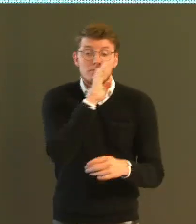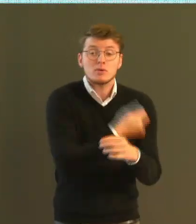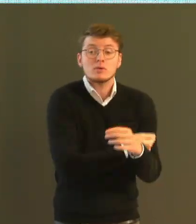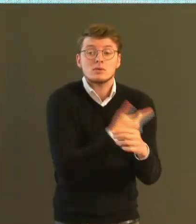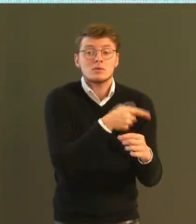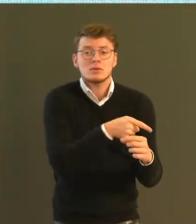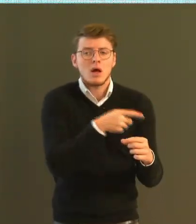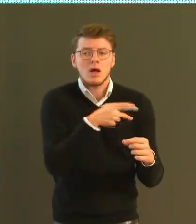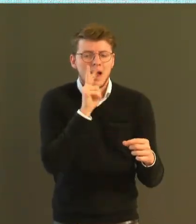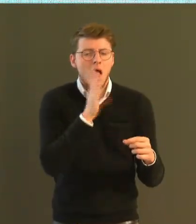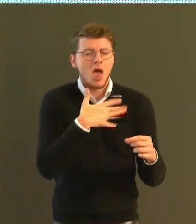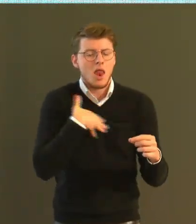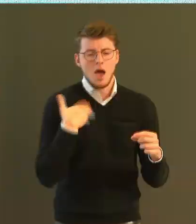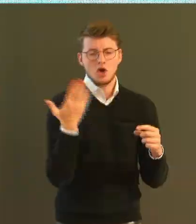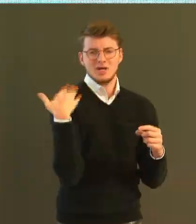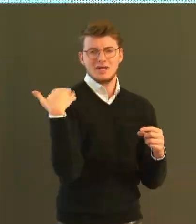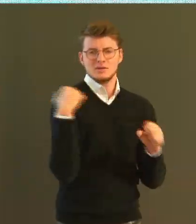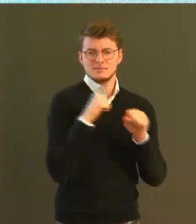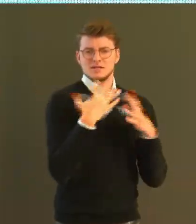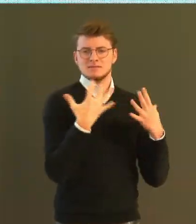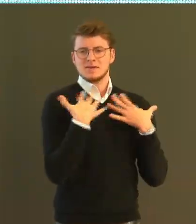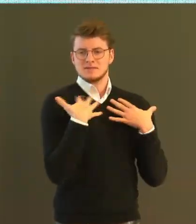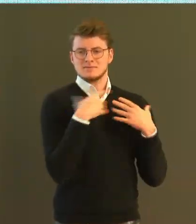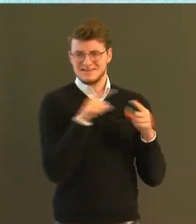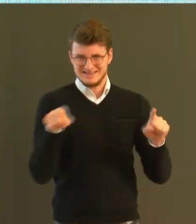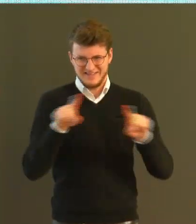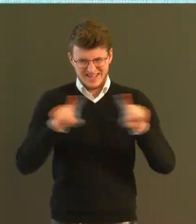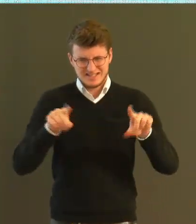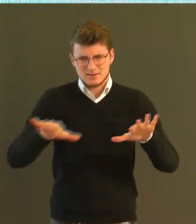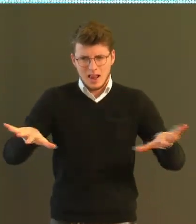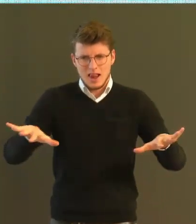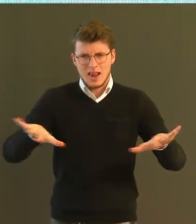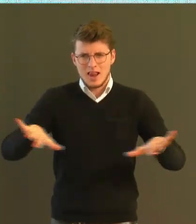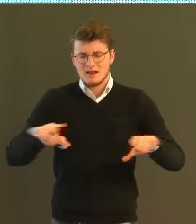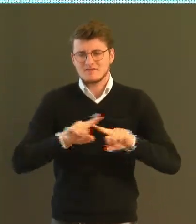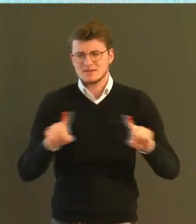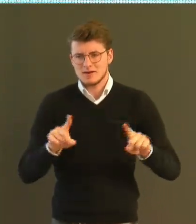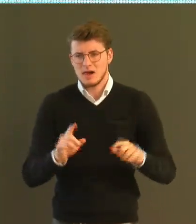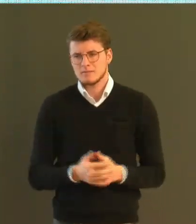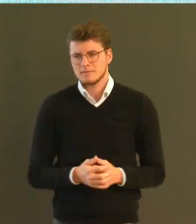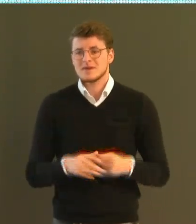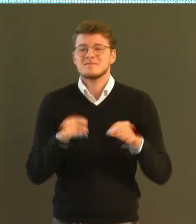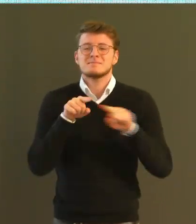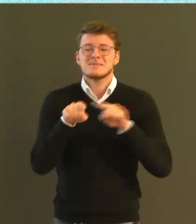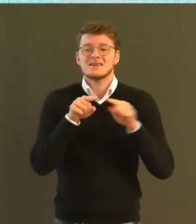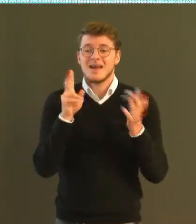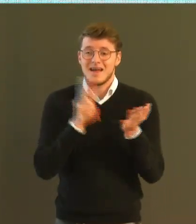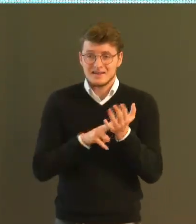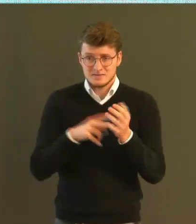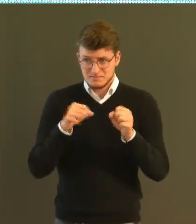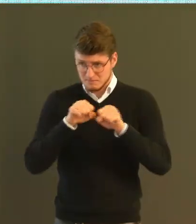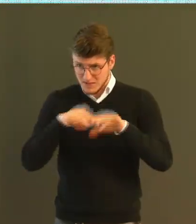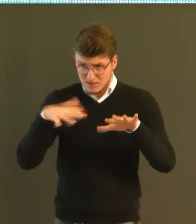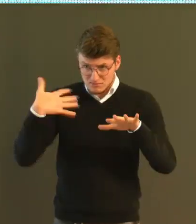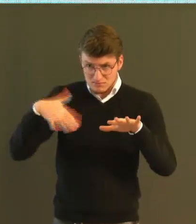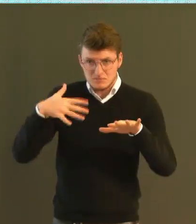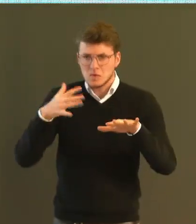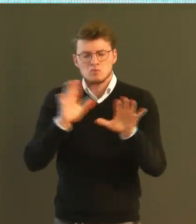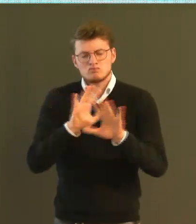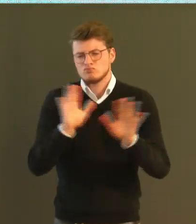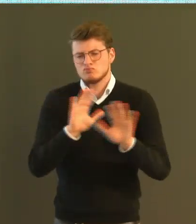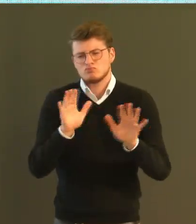fixité de fairlead certaines formules meeting mare artifact